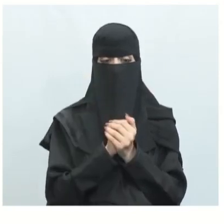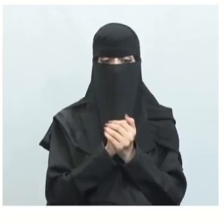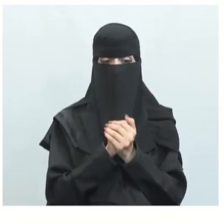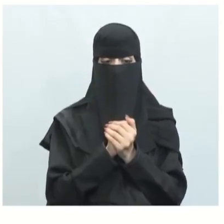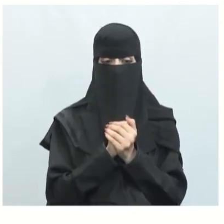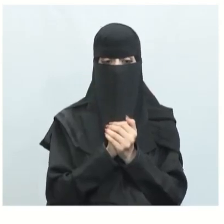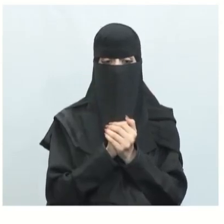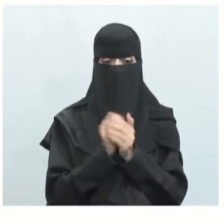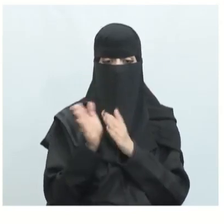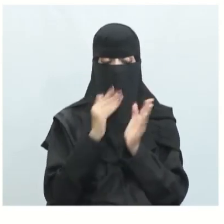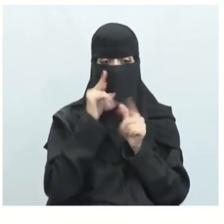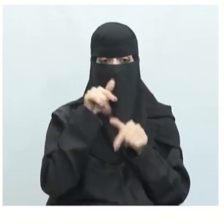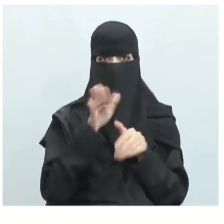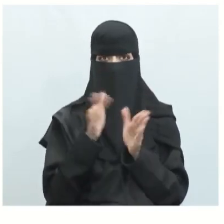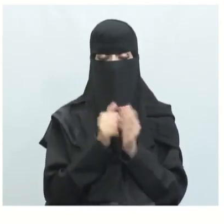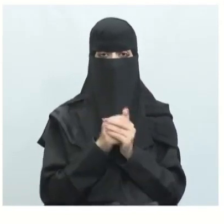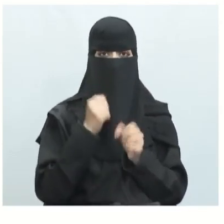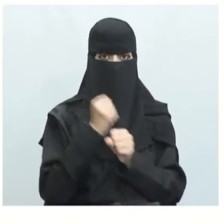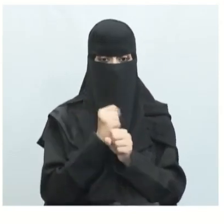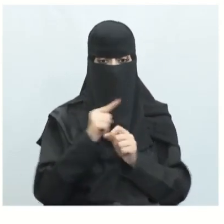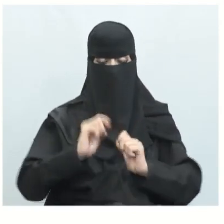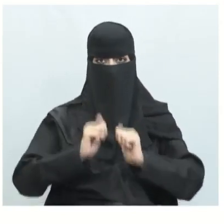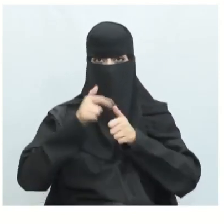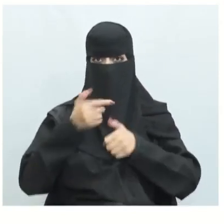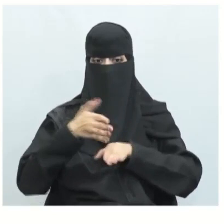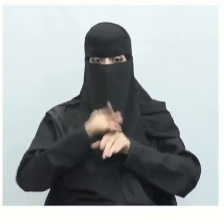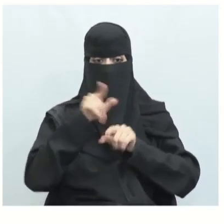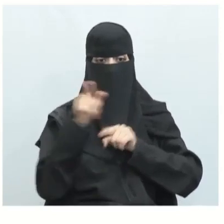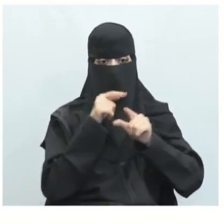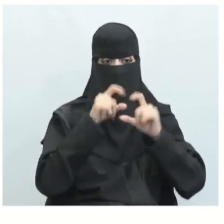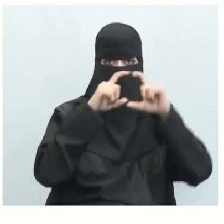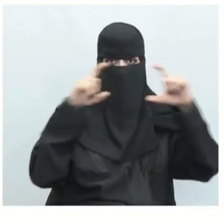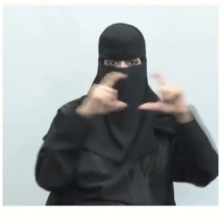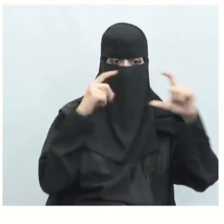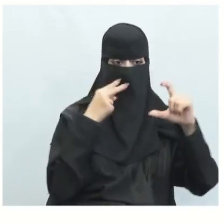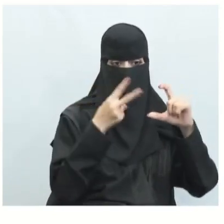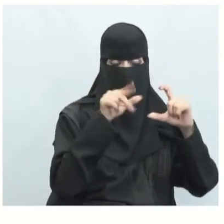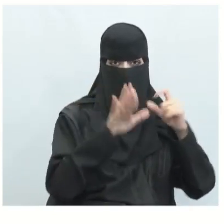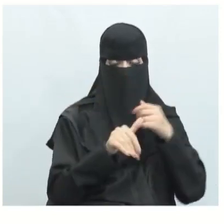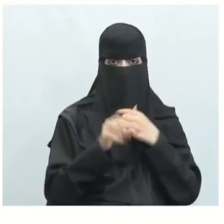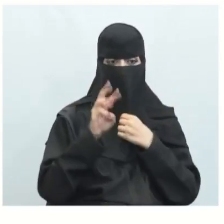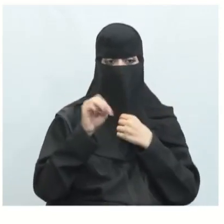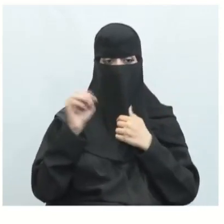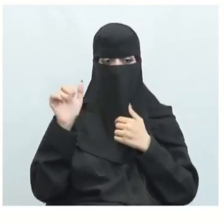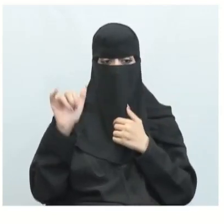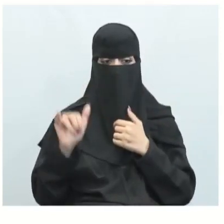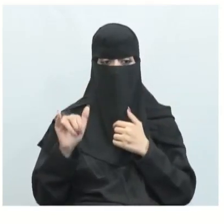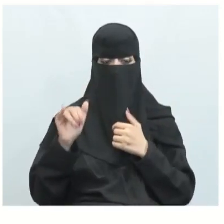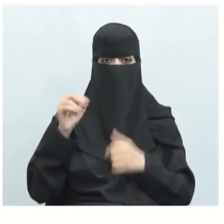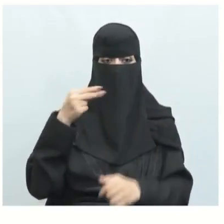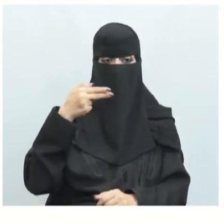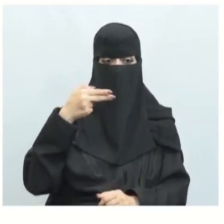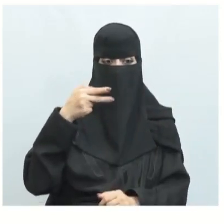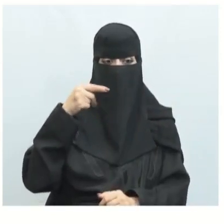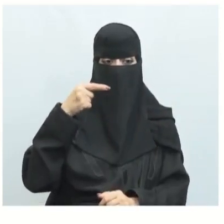الاتجاه سننفذ التالي عن طريق هذا الكود لاحظ لدينا هنا ماي جراف سنبدا